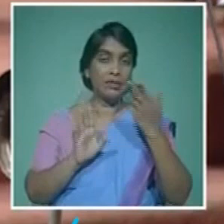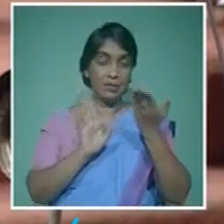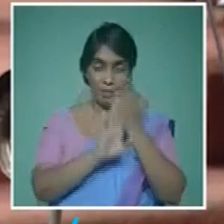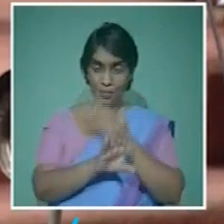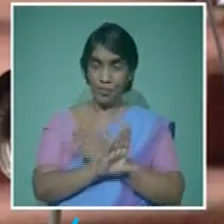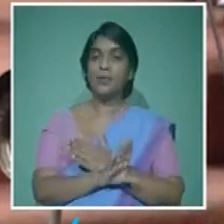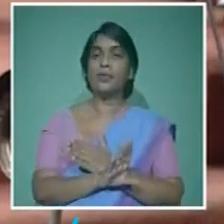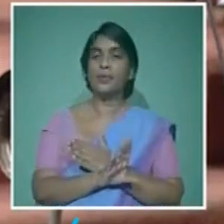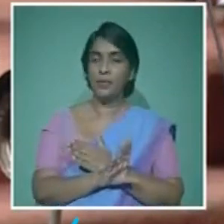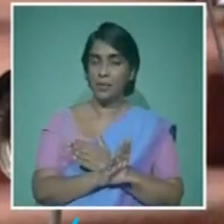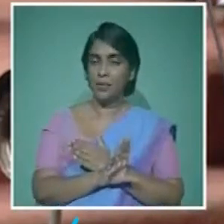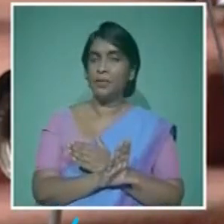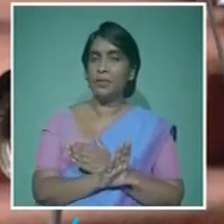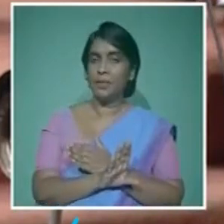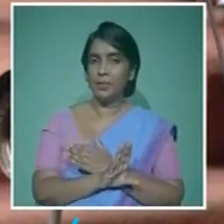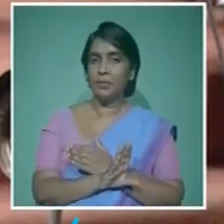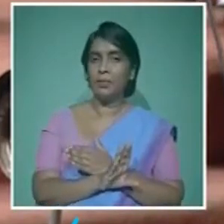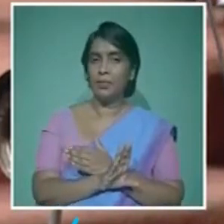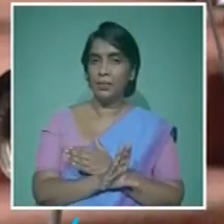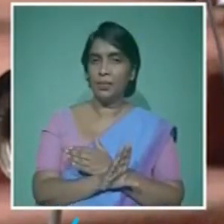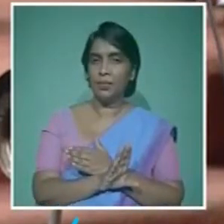சுதந்திர தினத்துக்கு முன்பு ஒரு